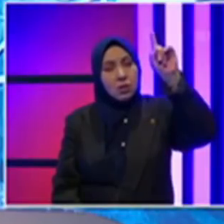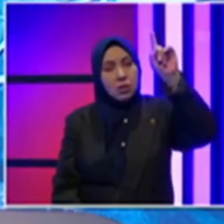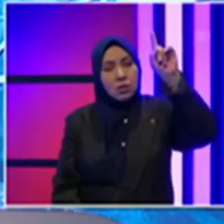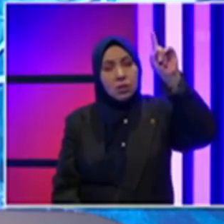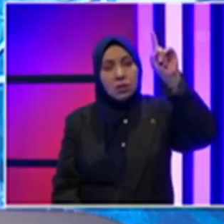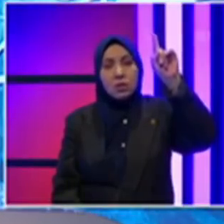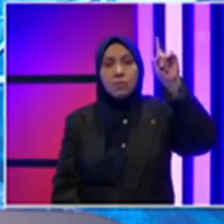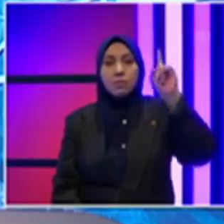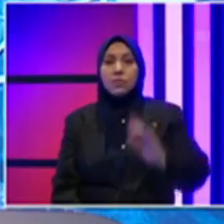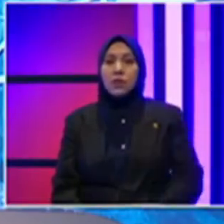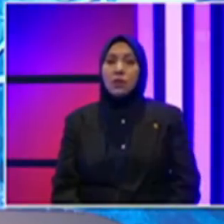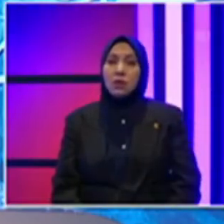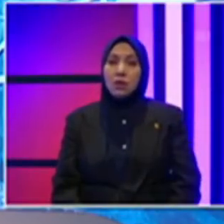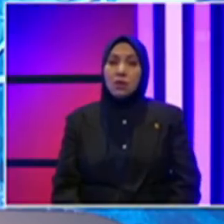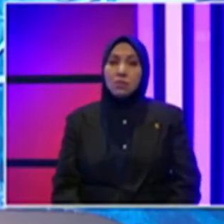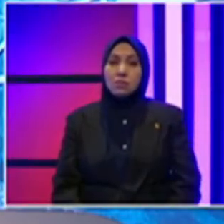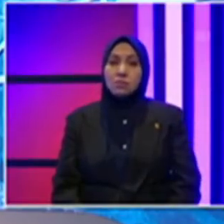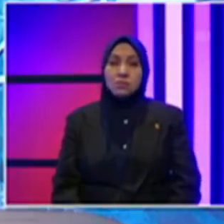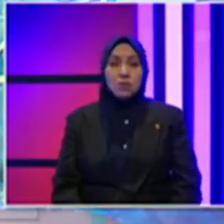الرحيم.